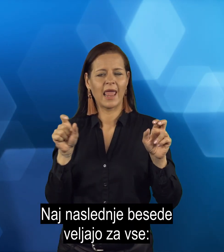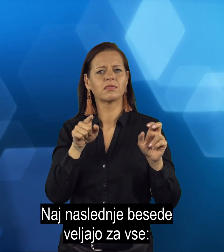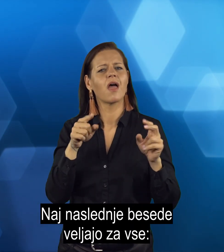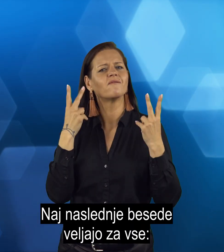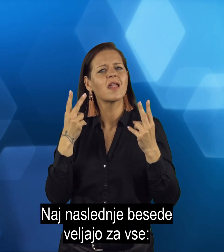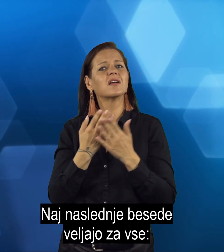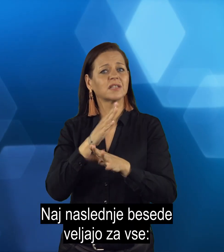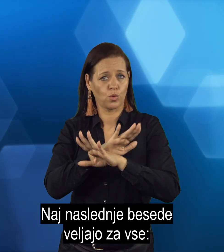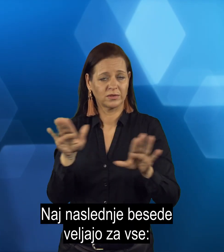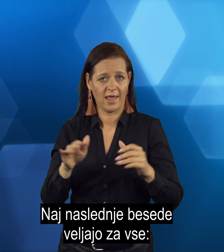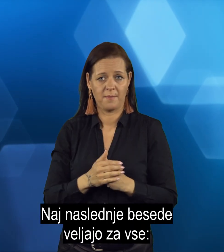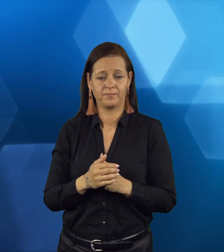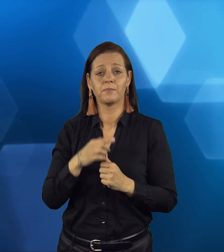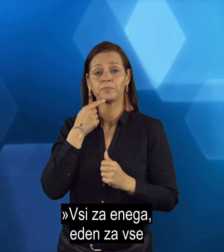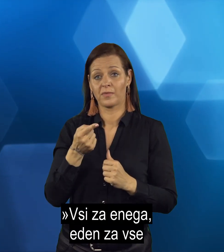za vse.